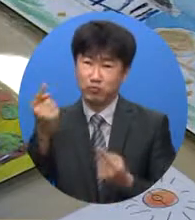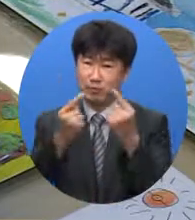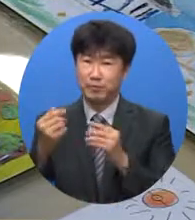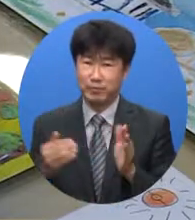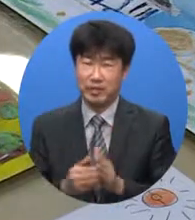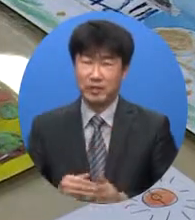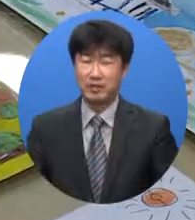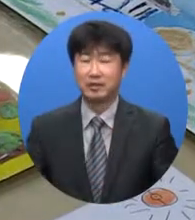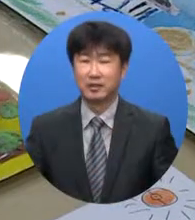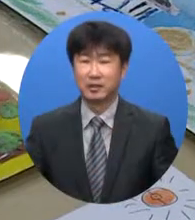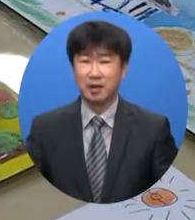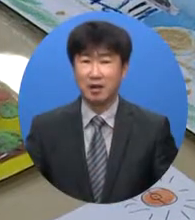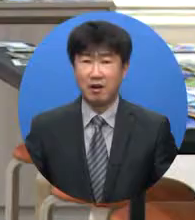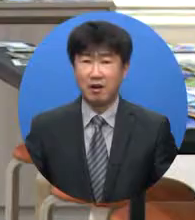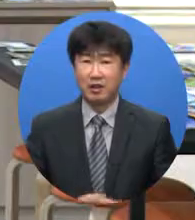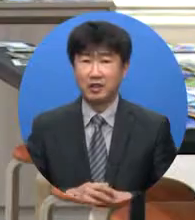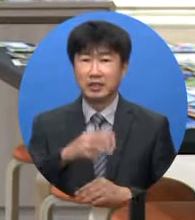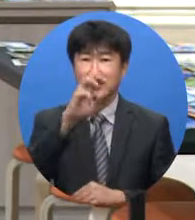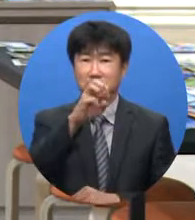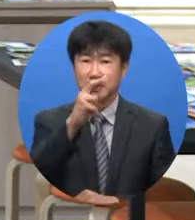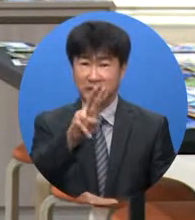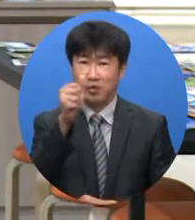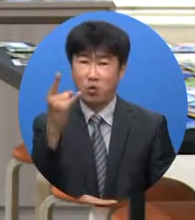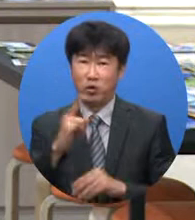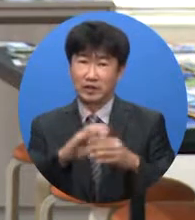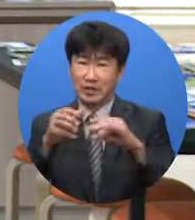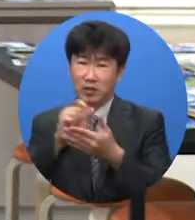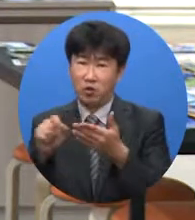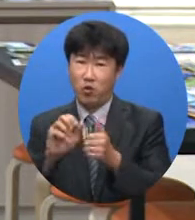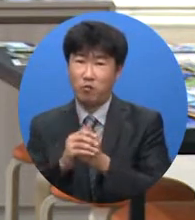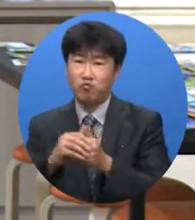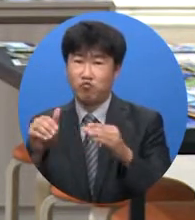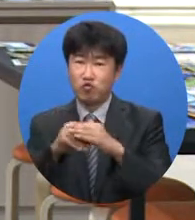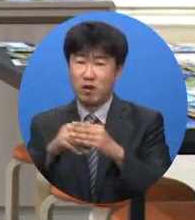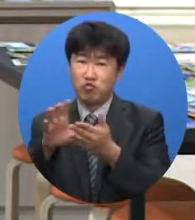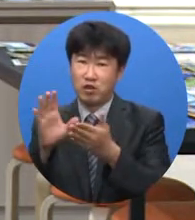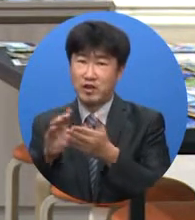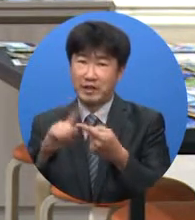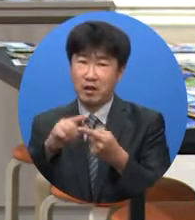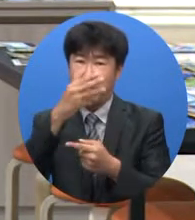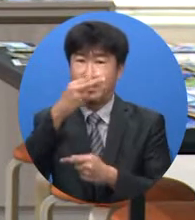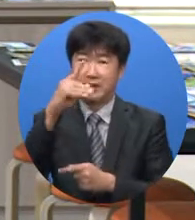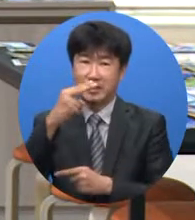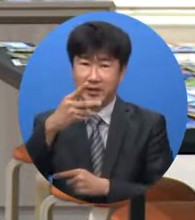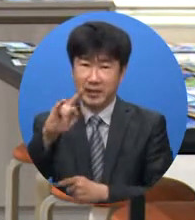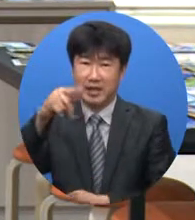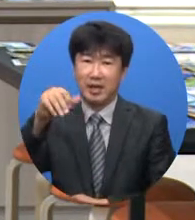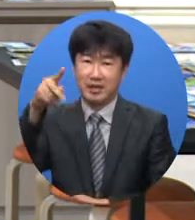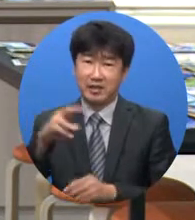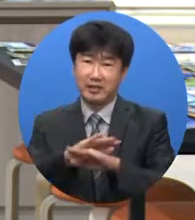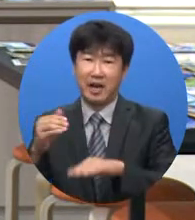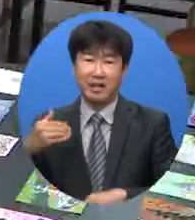3,842점의 작품이 접수됐습니다. 국보 32호이자 세계기록문화유산인 8만 대장경에 대해서 잘 알지 못합니다.